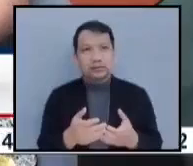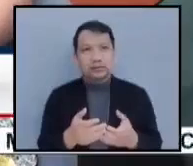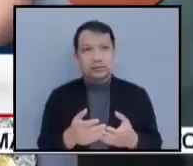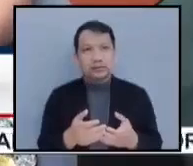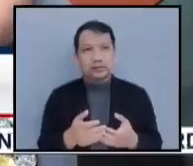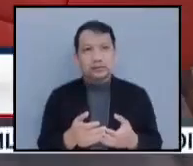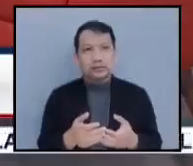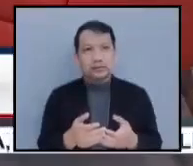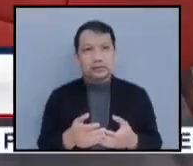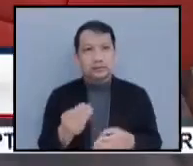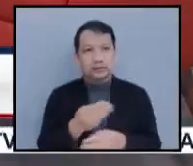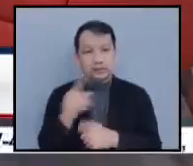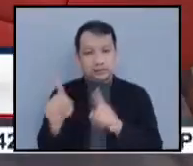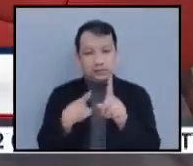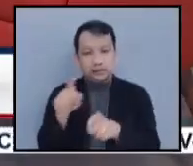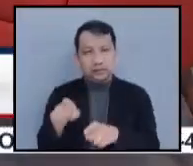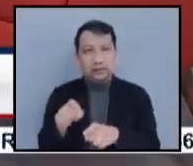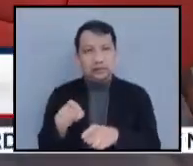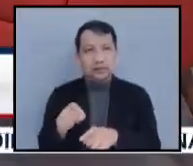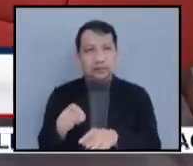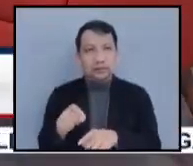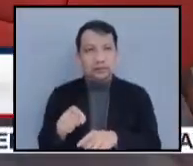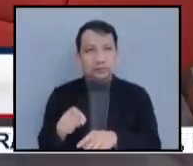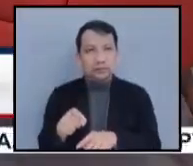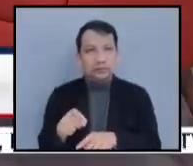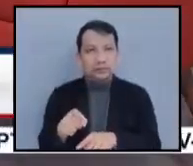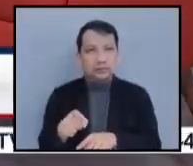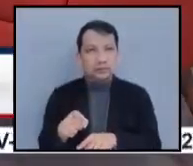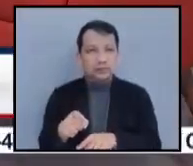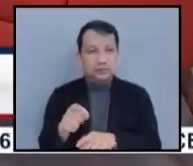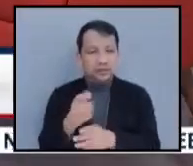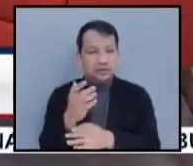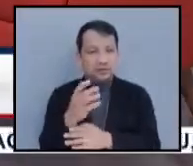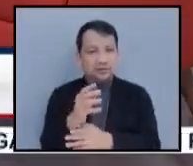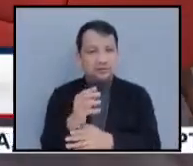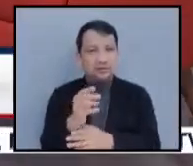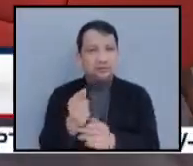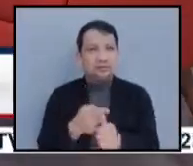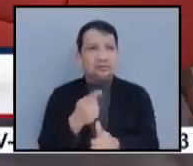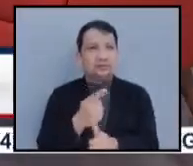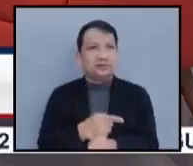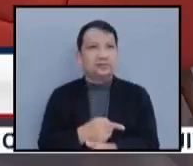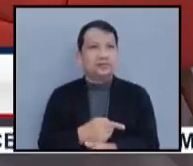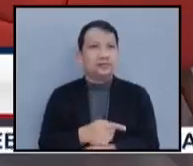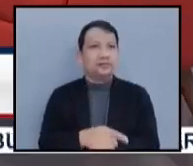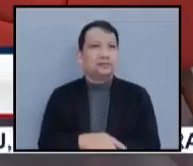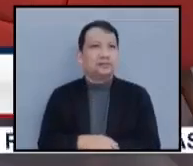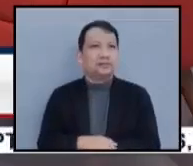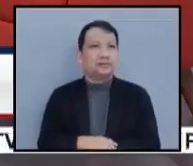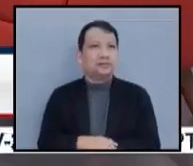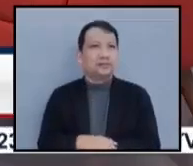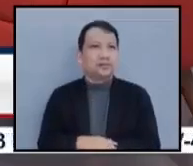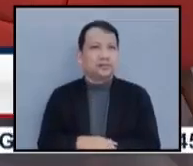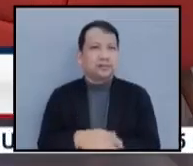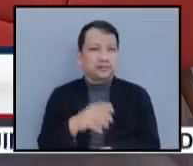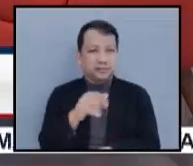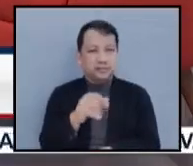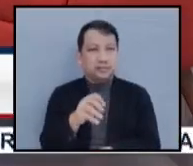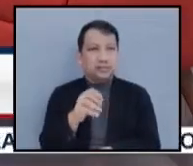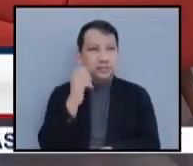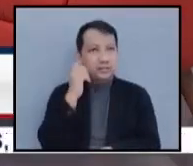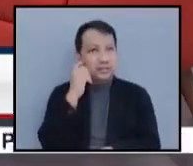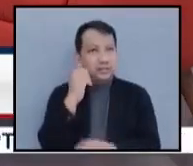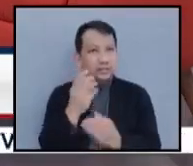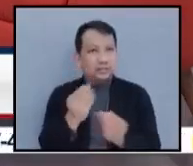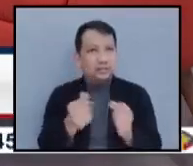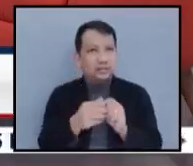may tanong ka for Arkin kasi ako talaga kaya ako arts graduate dahil ayoko ng math. Nag-M-top ako dati pero sige. Paano mo mental math?